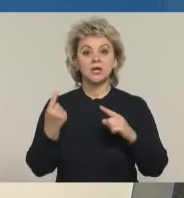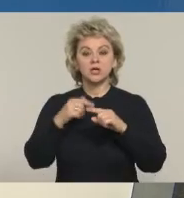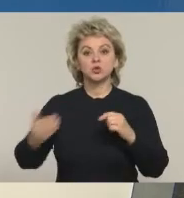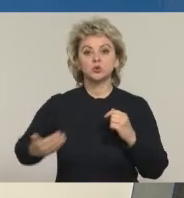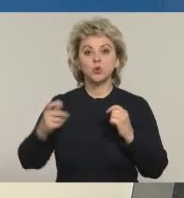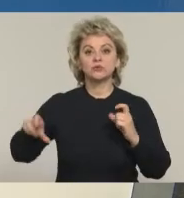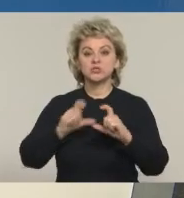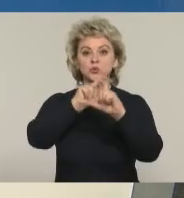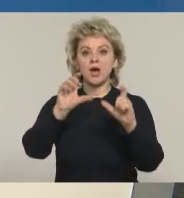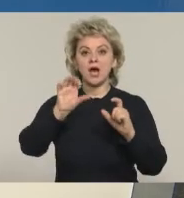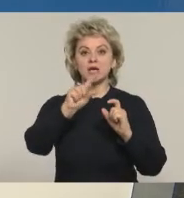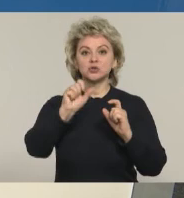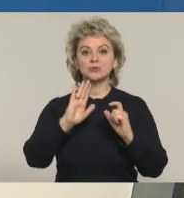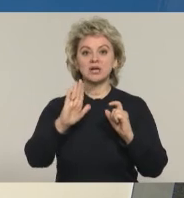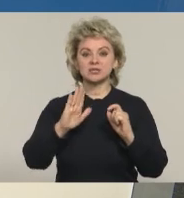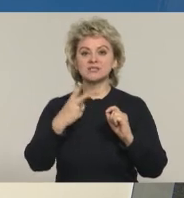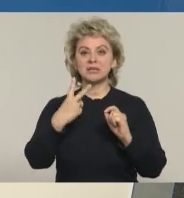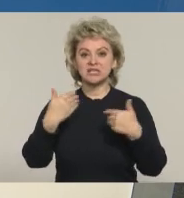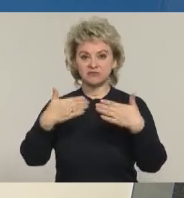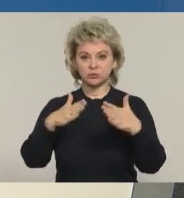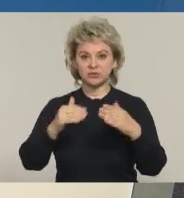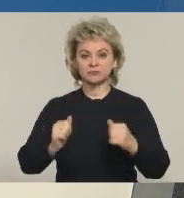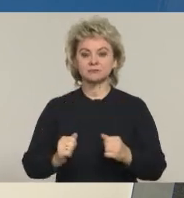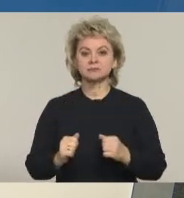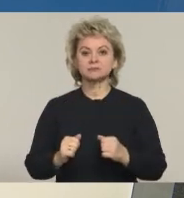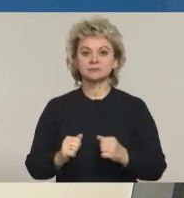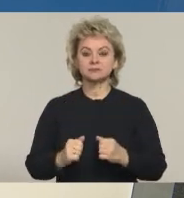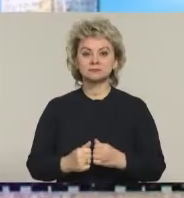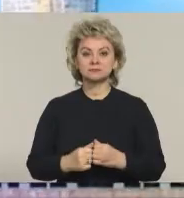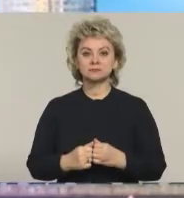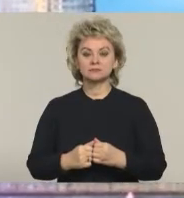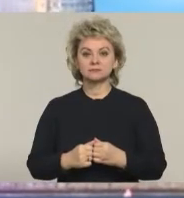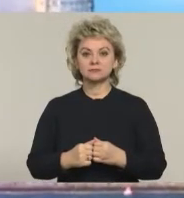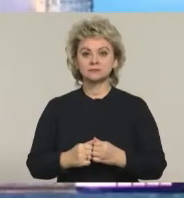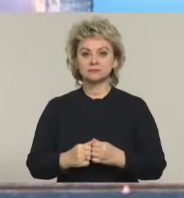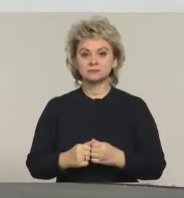Здравствуйте, это новости на Дону, в студии Артем Тарасов. Смотрите выпуски.